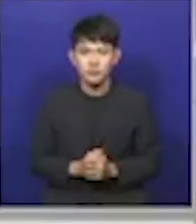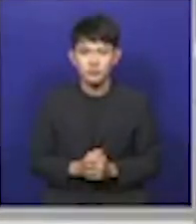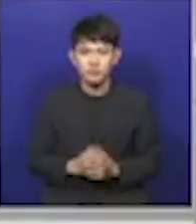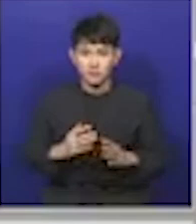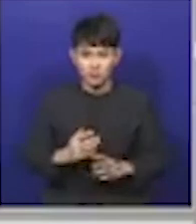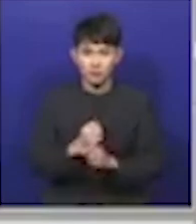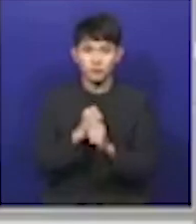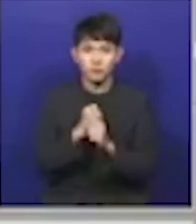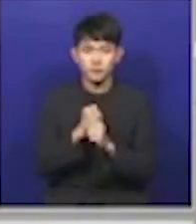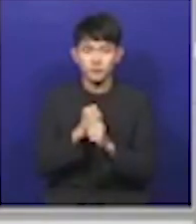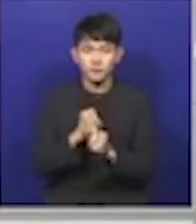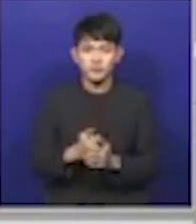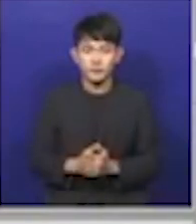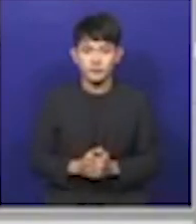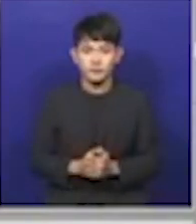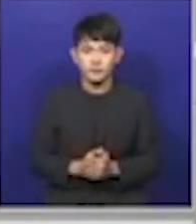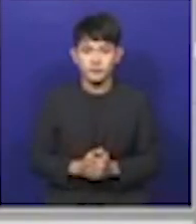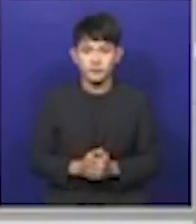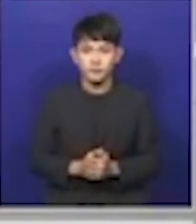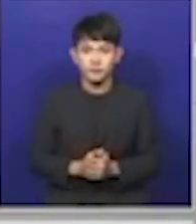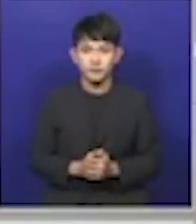สรุปนะครับ